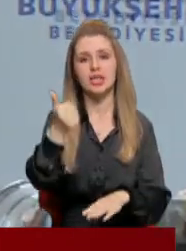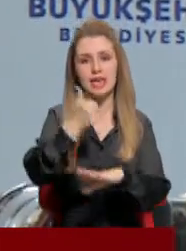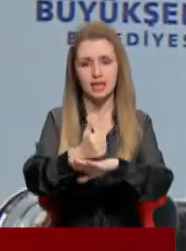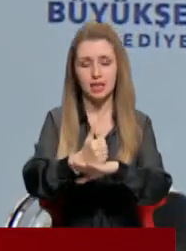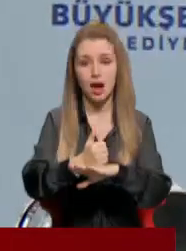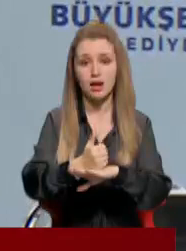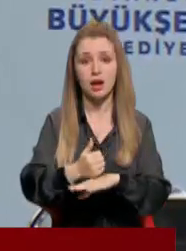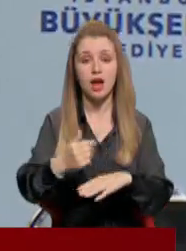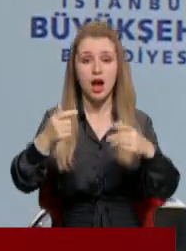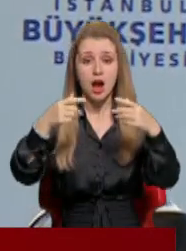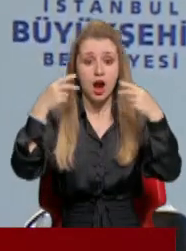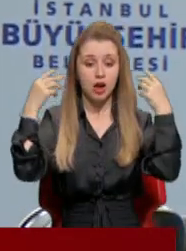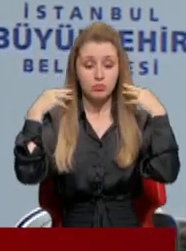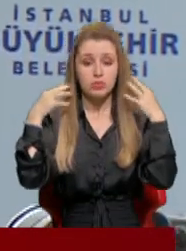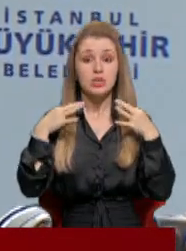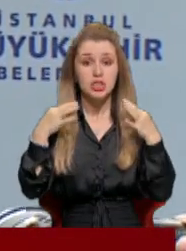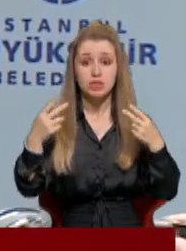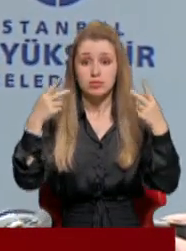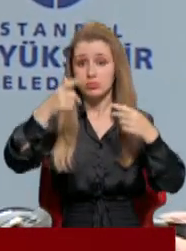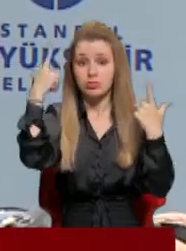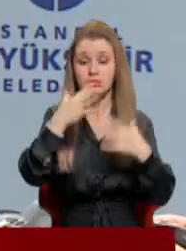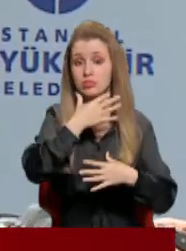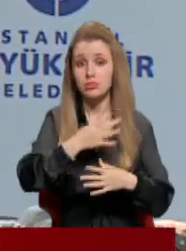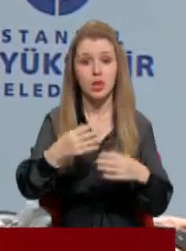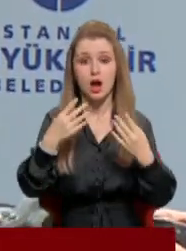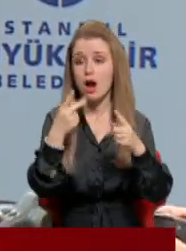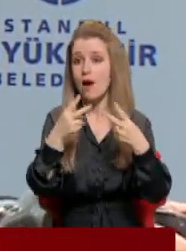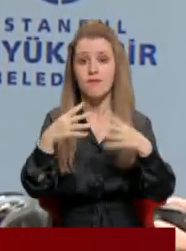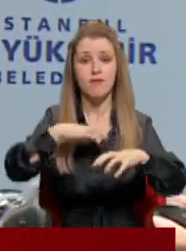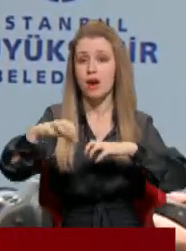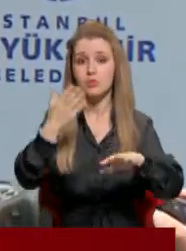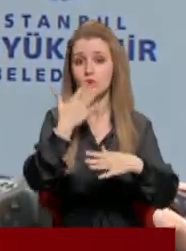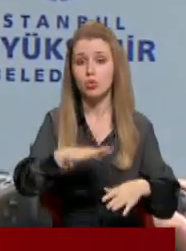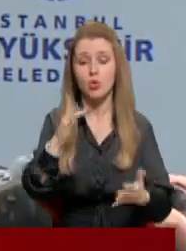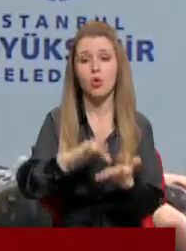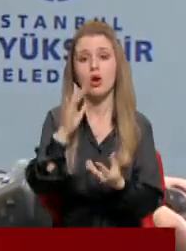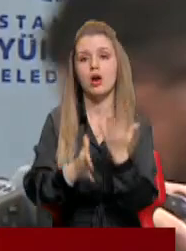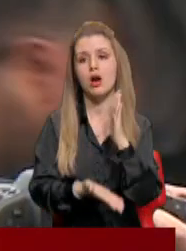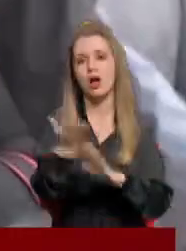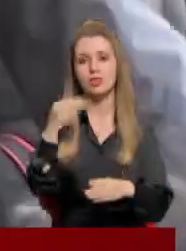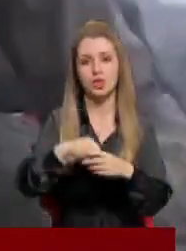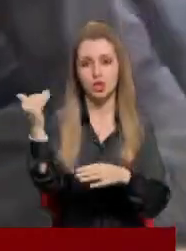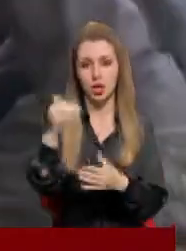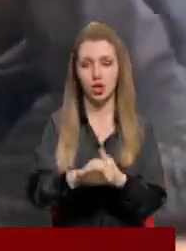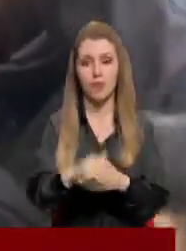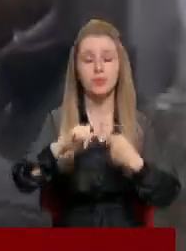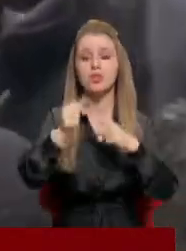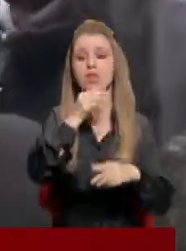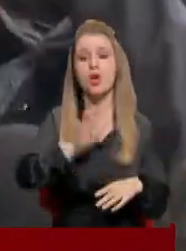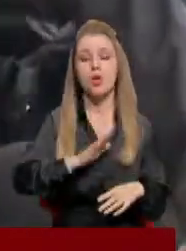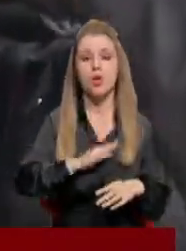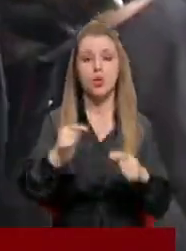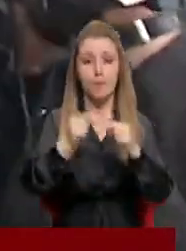iktidar. Başı açık, başı kapalı ayrımını ortadan kaldırmak için iktidar. Kemal